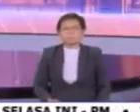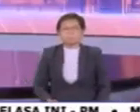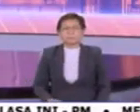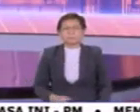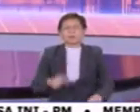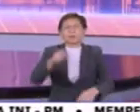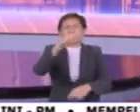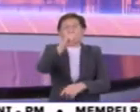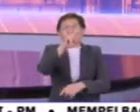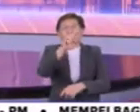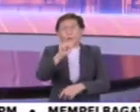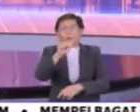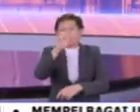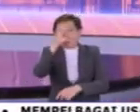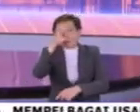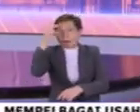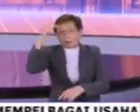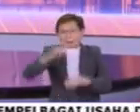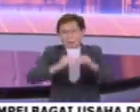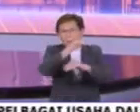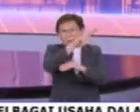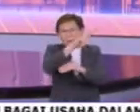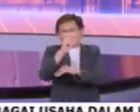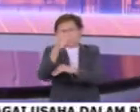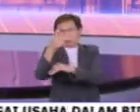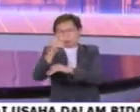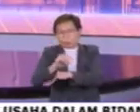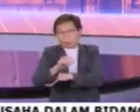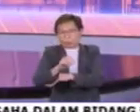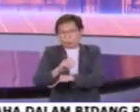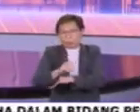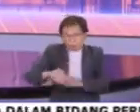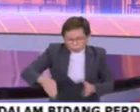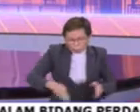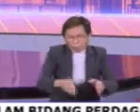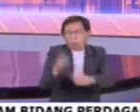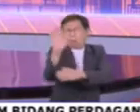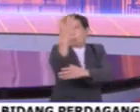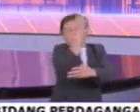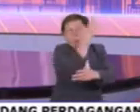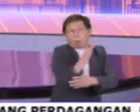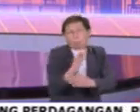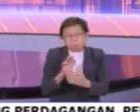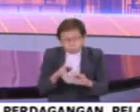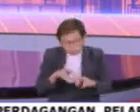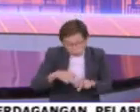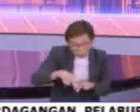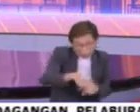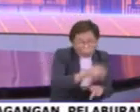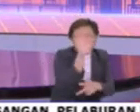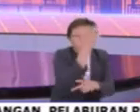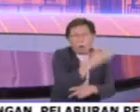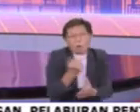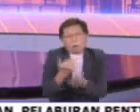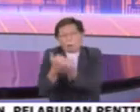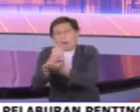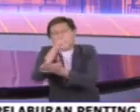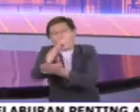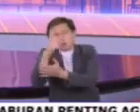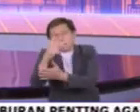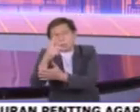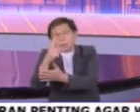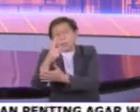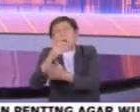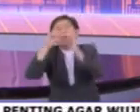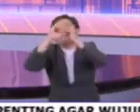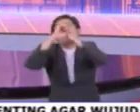Sementara di Gua Musang, Kelantan, lebih 300 km laluan hutan belantara ditempuhi bagi menyantuni 3,000 penduduk orang asli